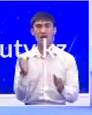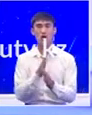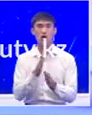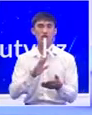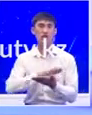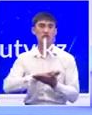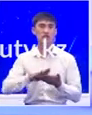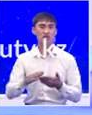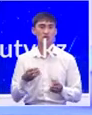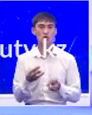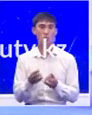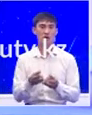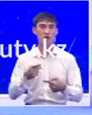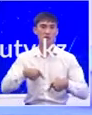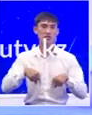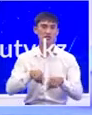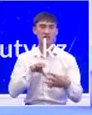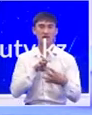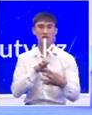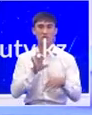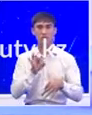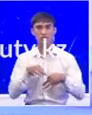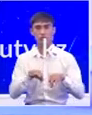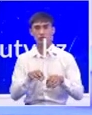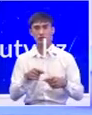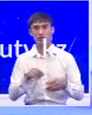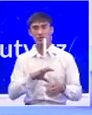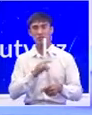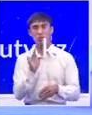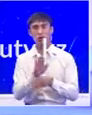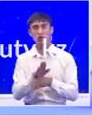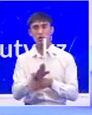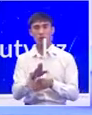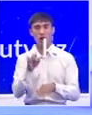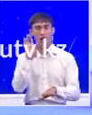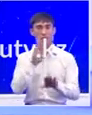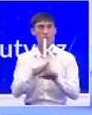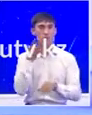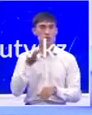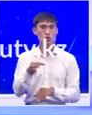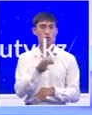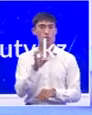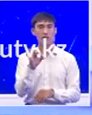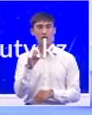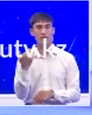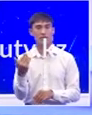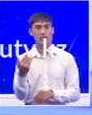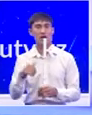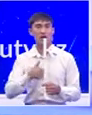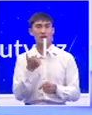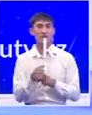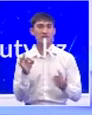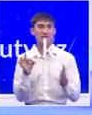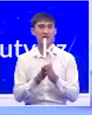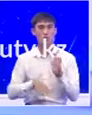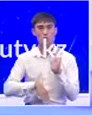экологически чистое топливо общественного транспорта ведется в соответствии с поручением акима Алматинской области Аманды Кабаталова.